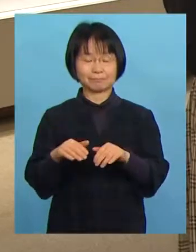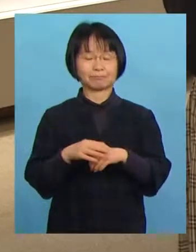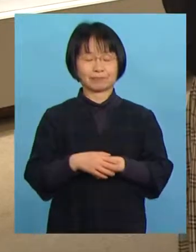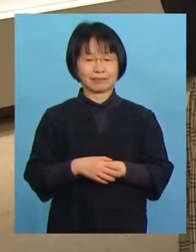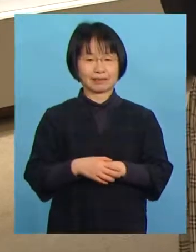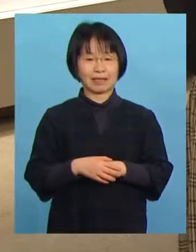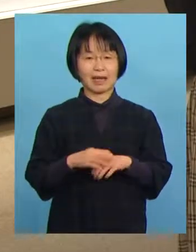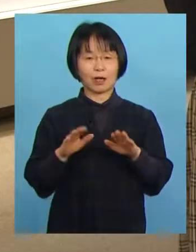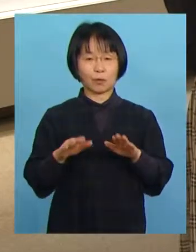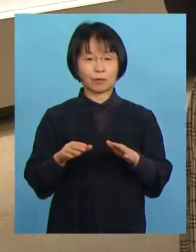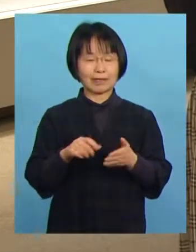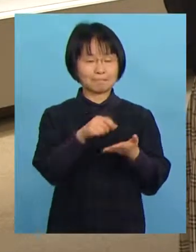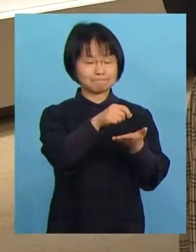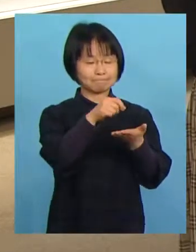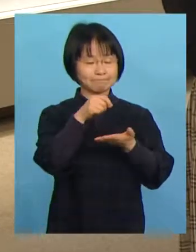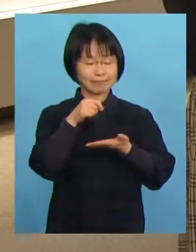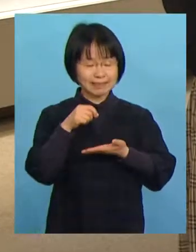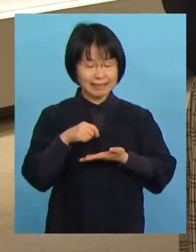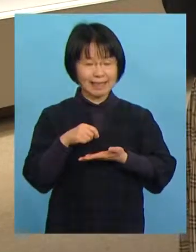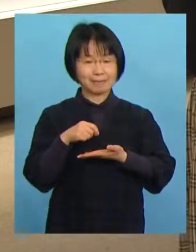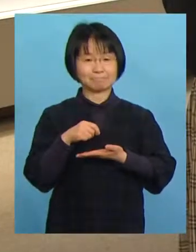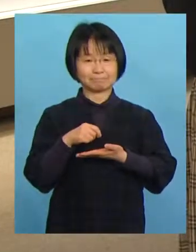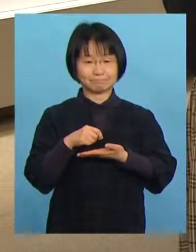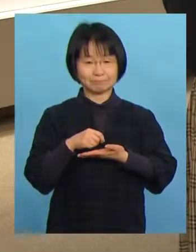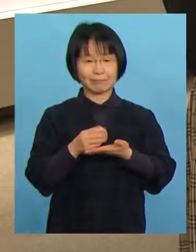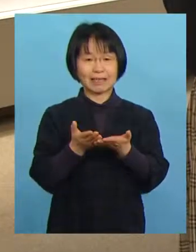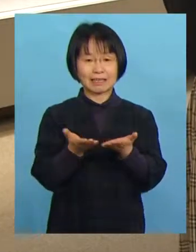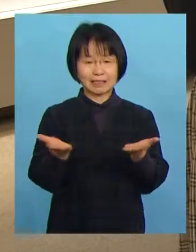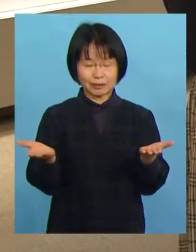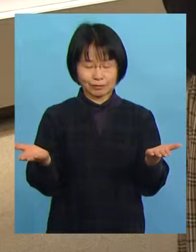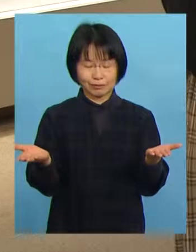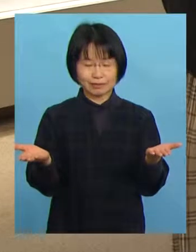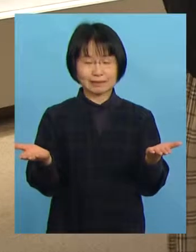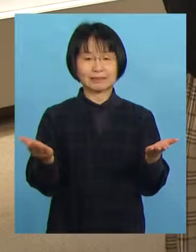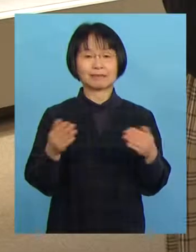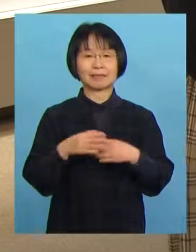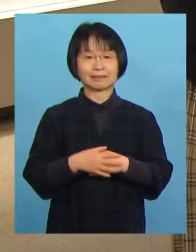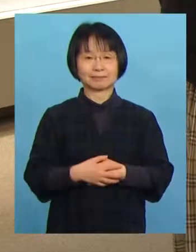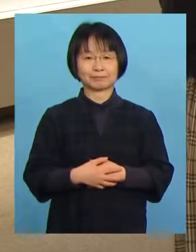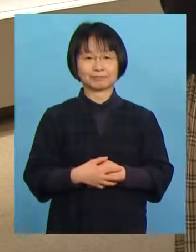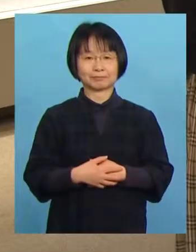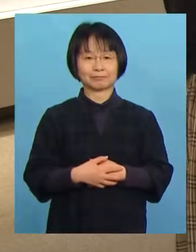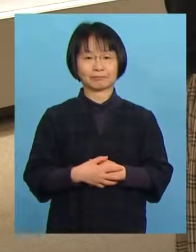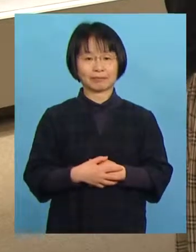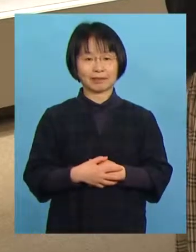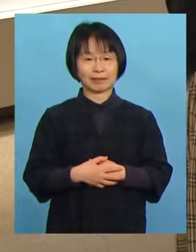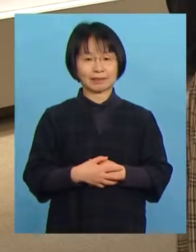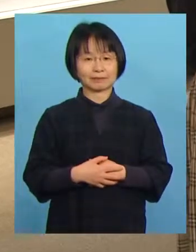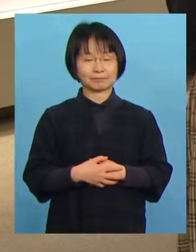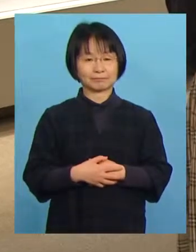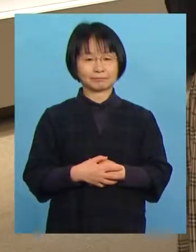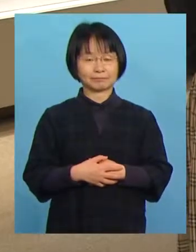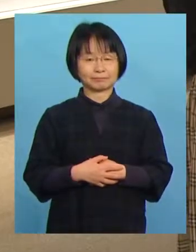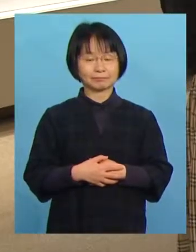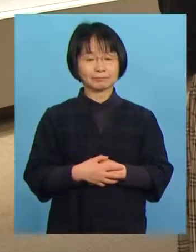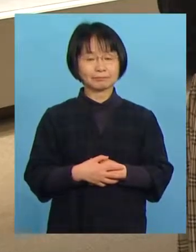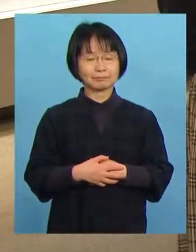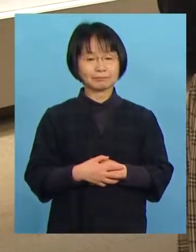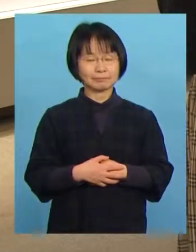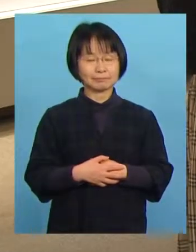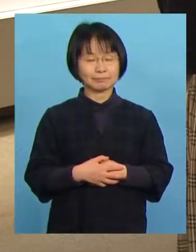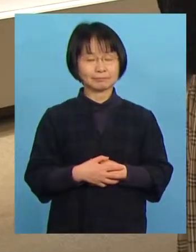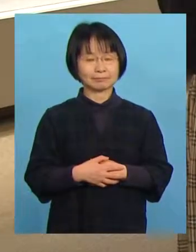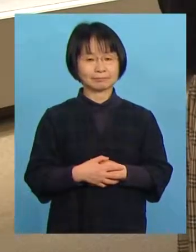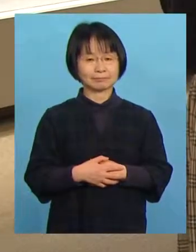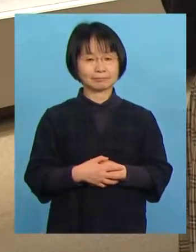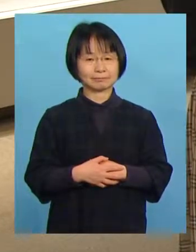いただきましたのでこのような形でご披露をさせていただいております。 なるほど。最近は着物を着る機会が少な